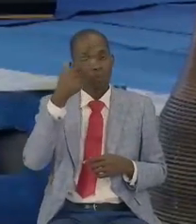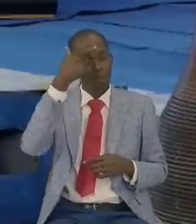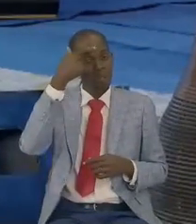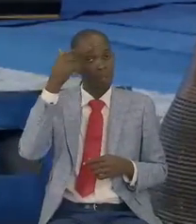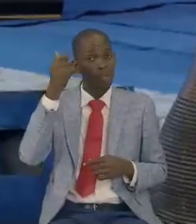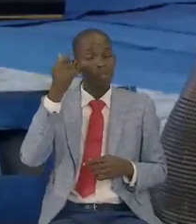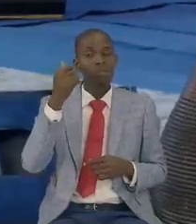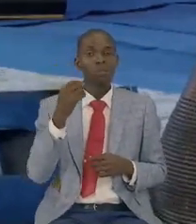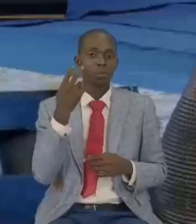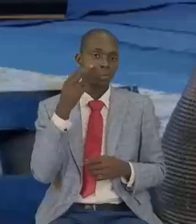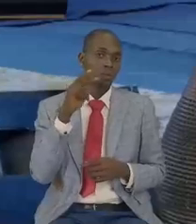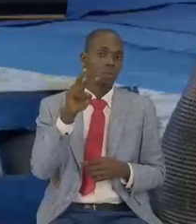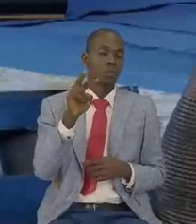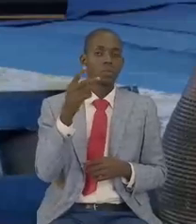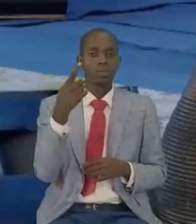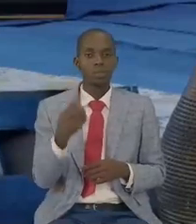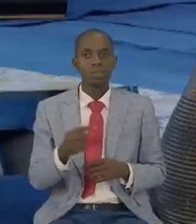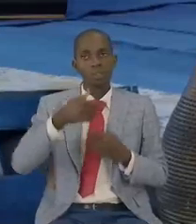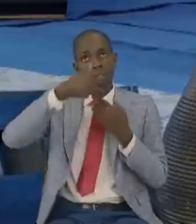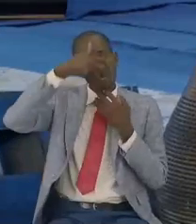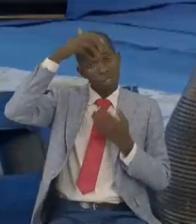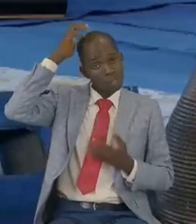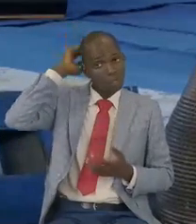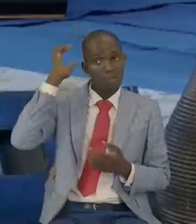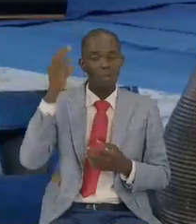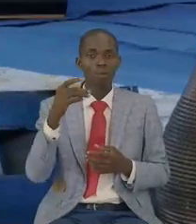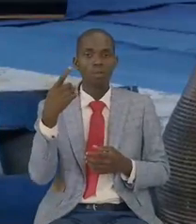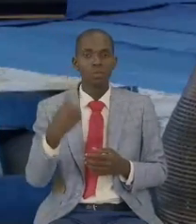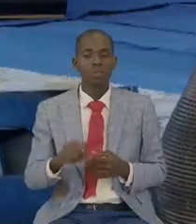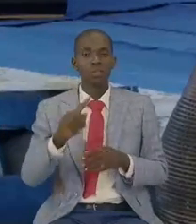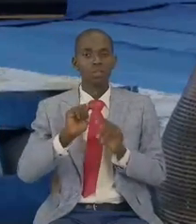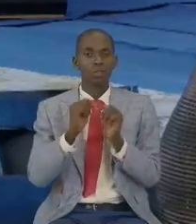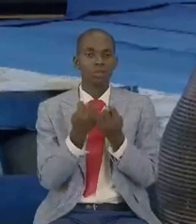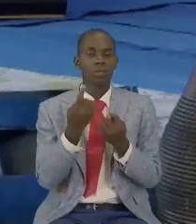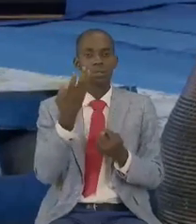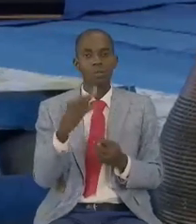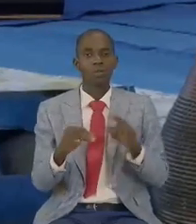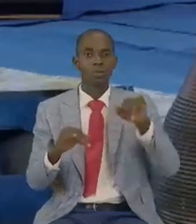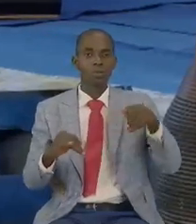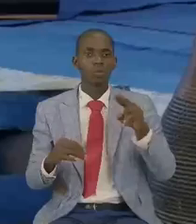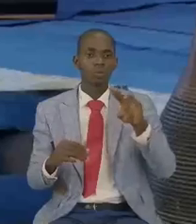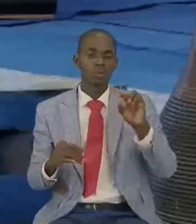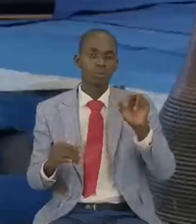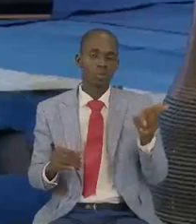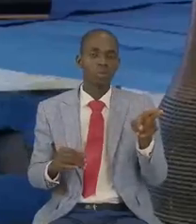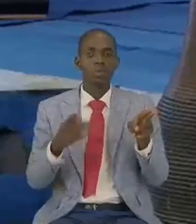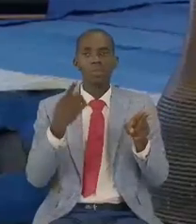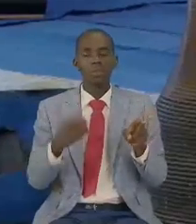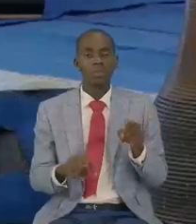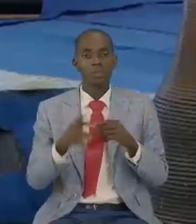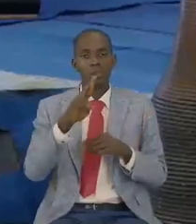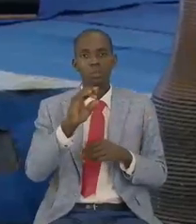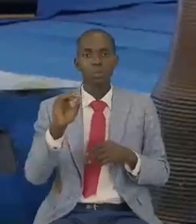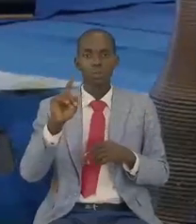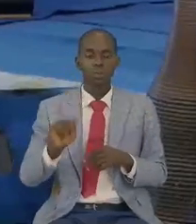Voici l'agneau de la tribu de Judas, le rejeton de David, a vaincu